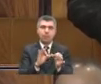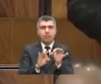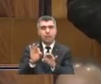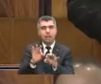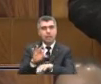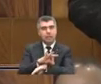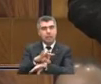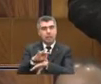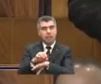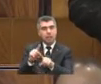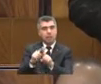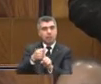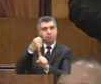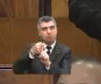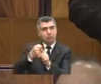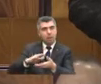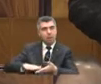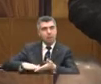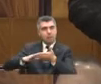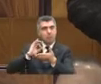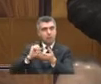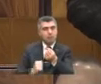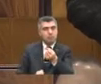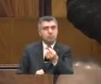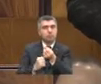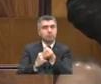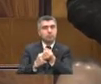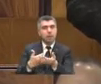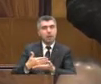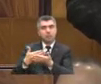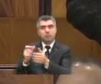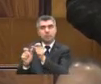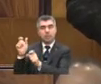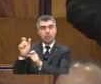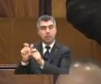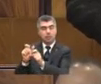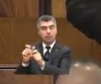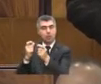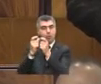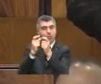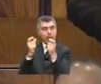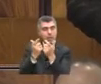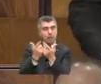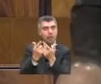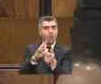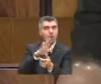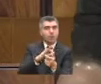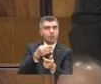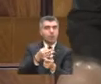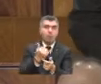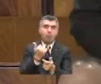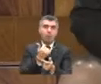يشكل رافعة لتحسين جودة الخدمات المقدمة للمواطن والمقاول ولتعزيز الثقة بين